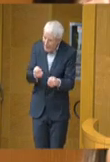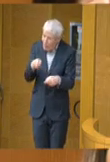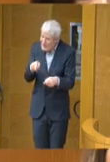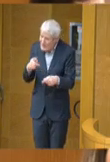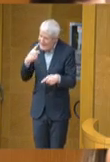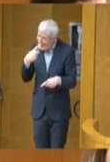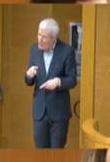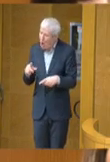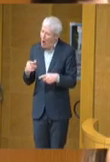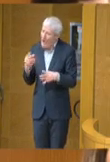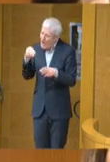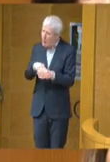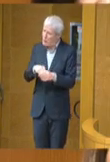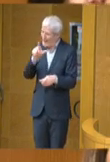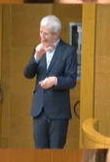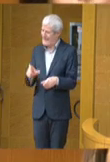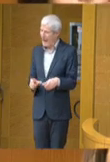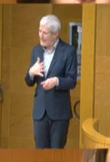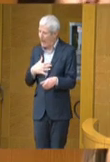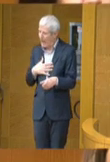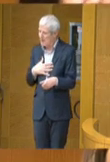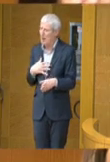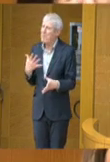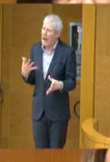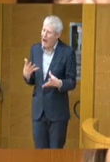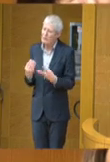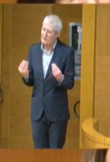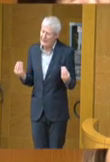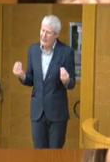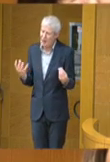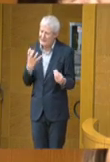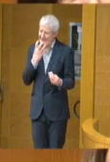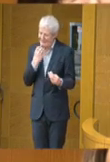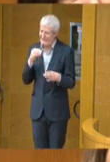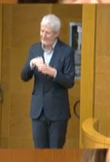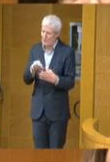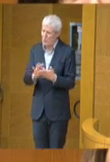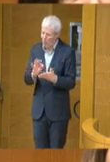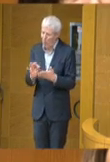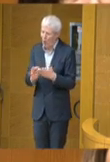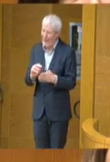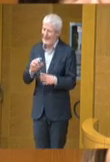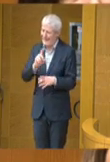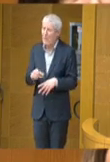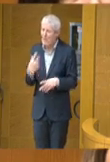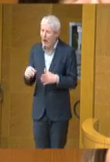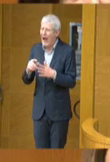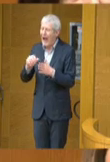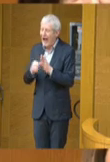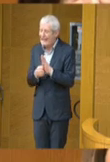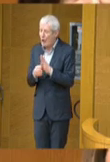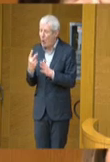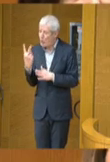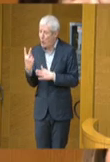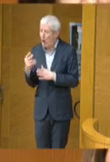italiano. Però ci sono anche delle cose molto tristi della scuola italiana, perché se noi parliamo dell'articolo 2 della Convenzione ONU per